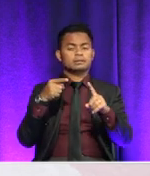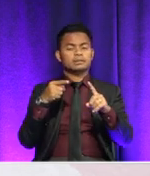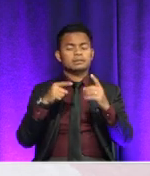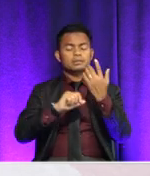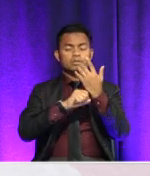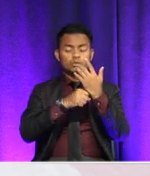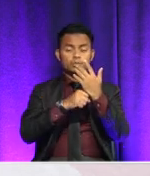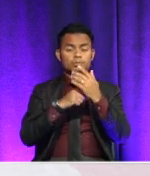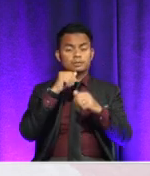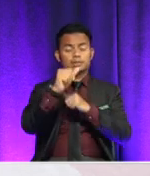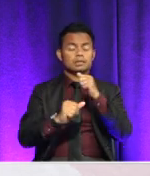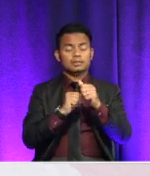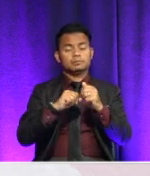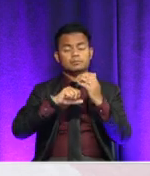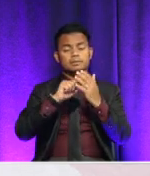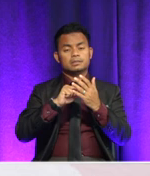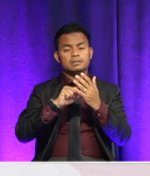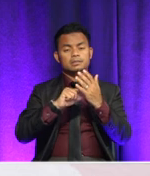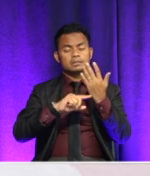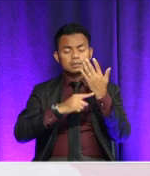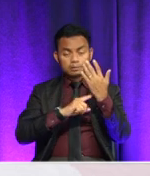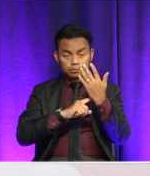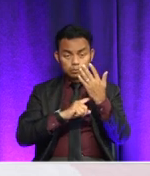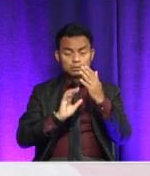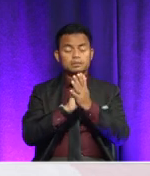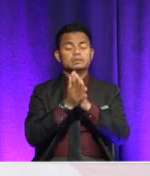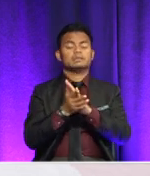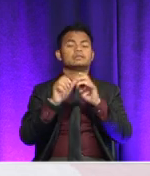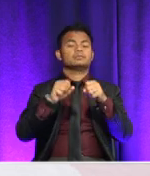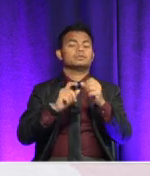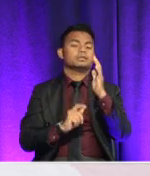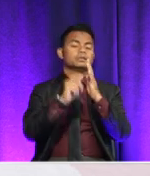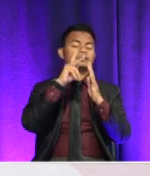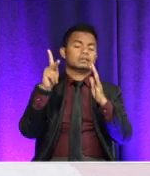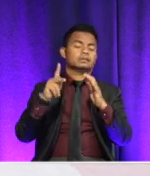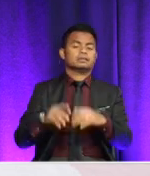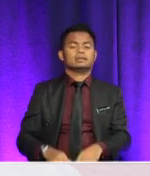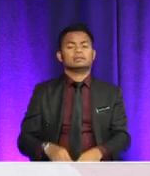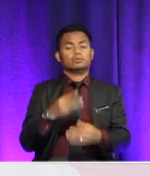pendapatan penduduk diluar benda dan seterusnya meninggalkan ekonomi negara